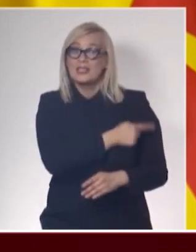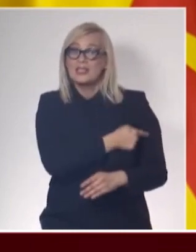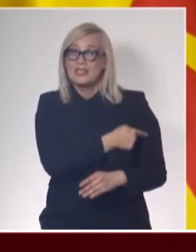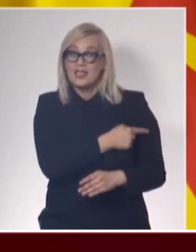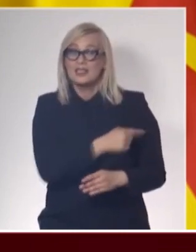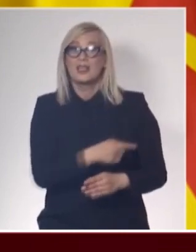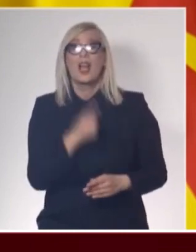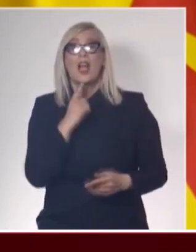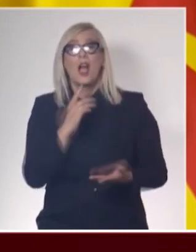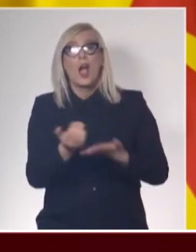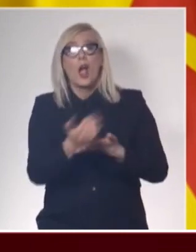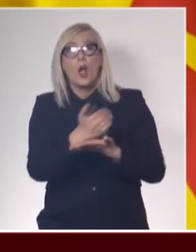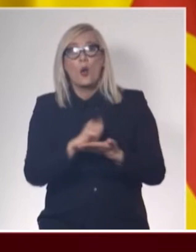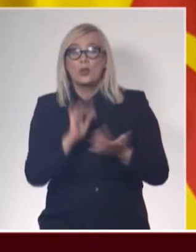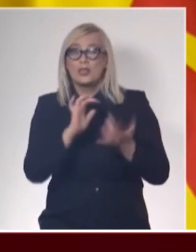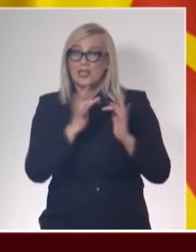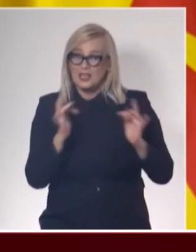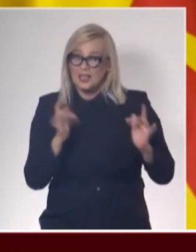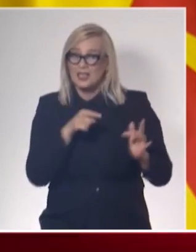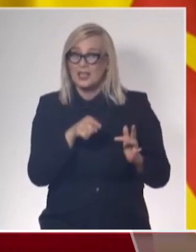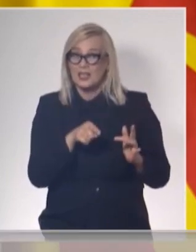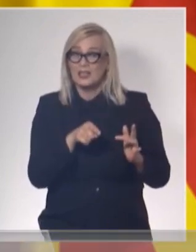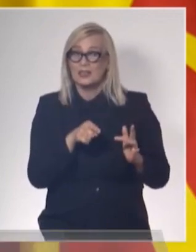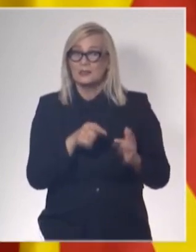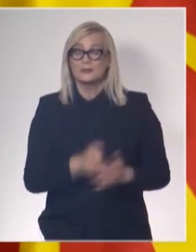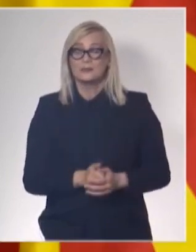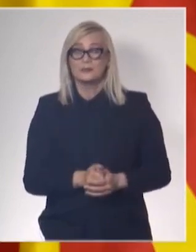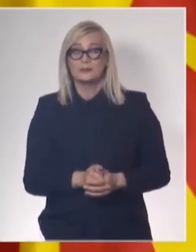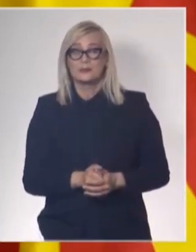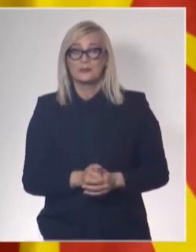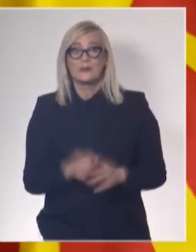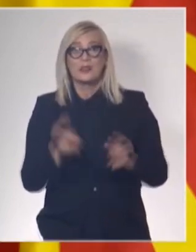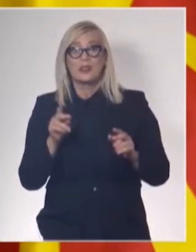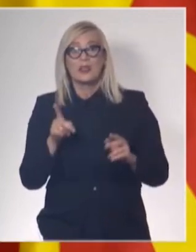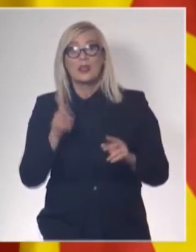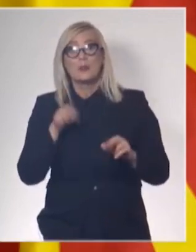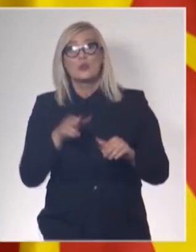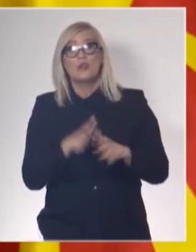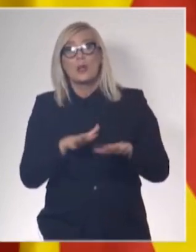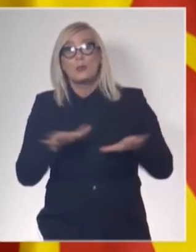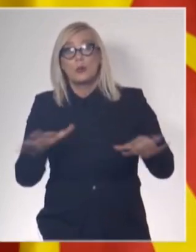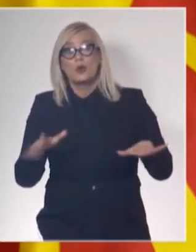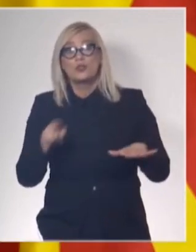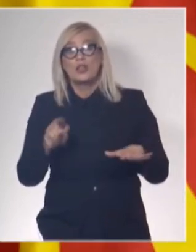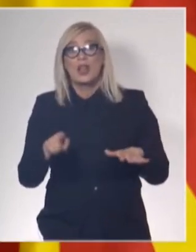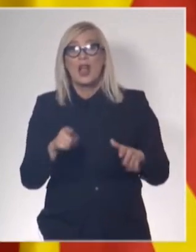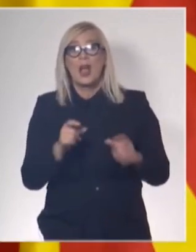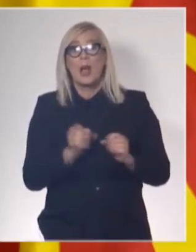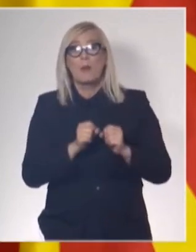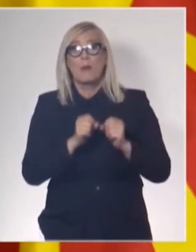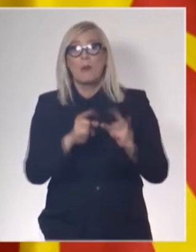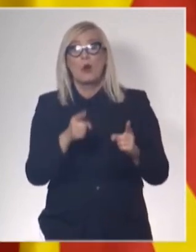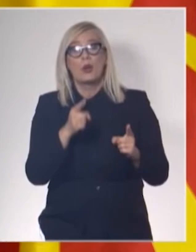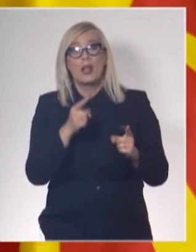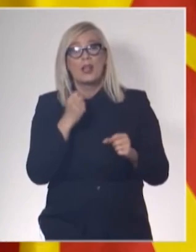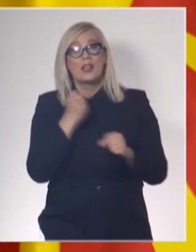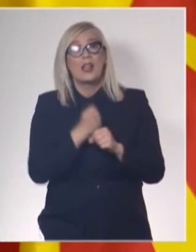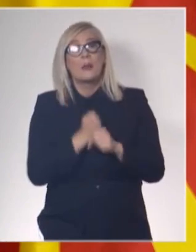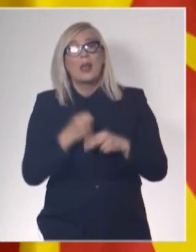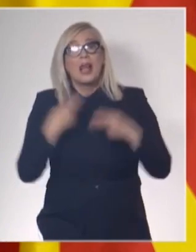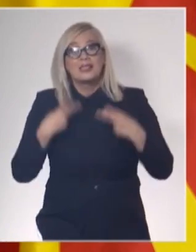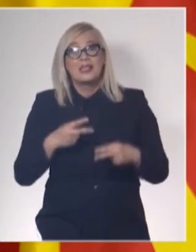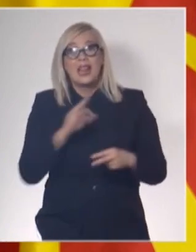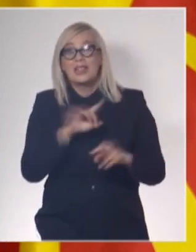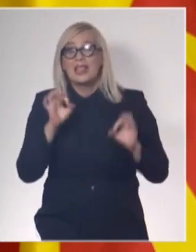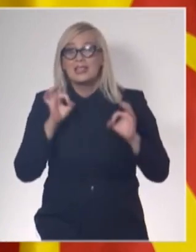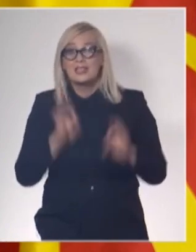ги прошират пораките на страф и несигурност за нашата безбедност како држава, а исто и за мирот во Молдавија. Ова не е ништо